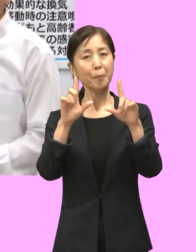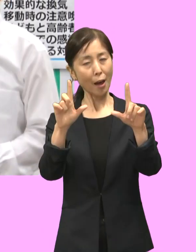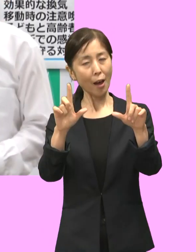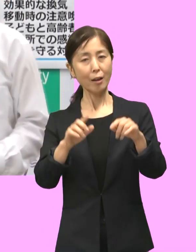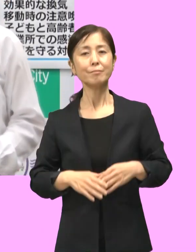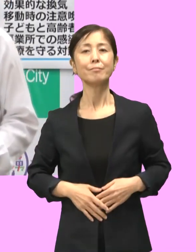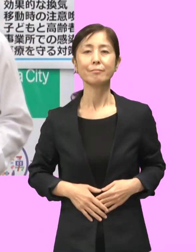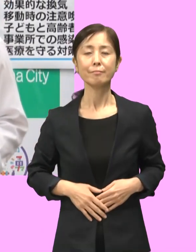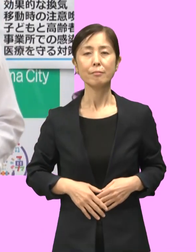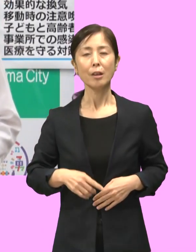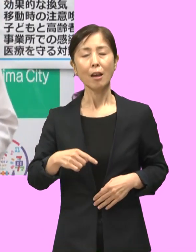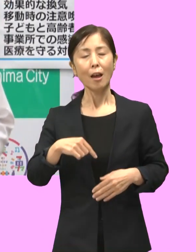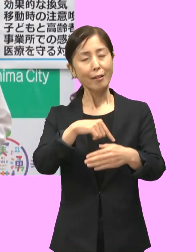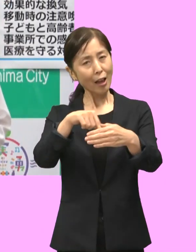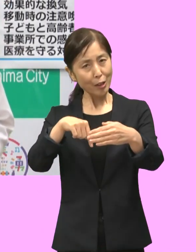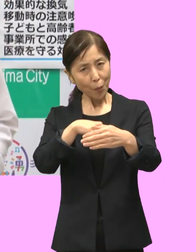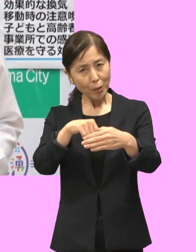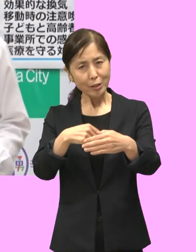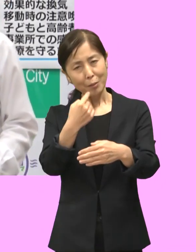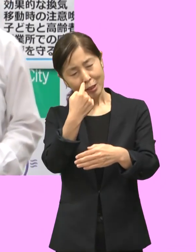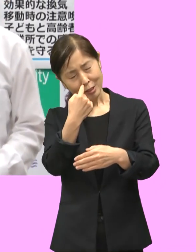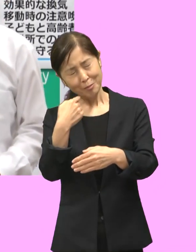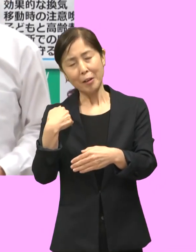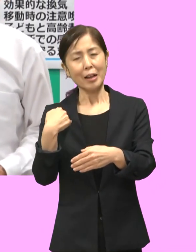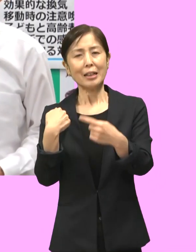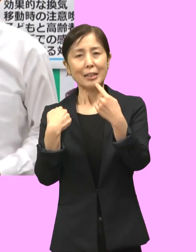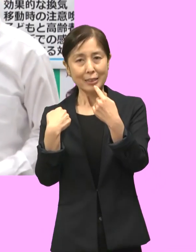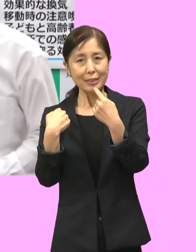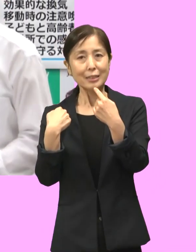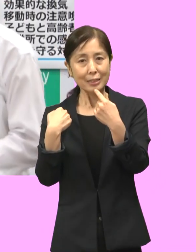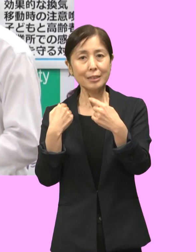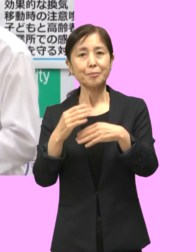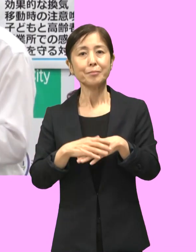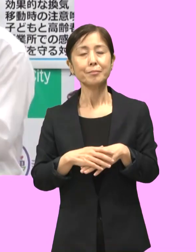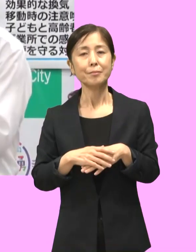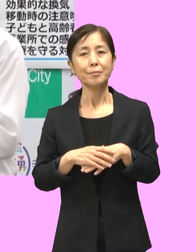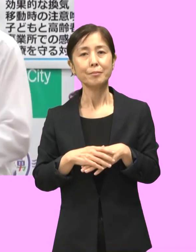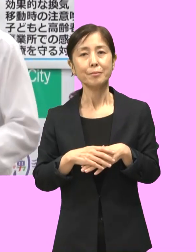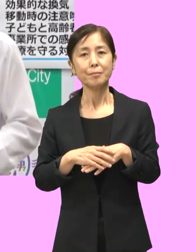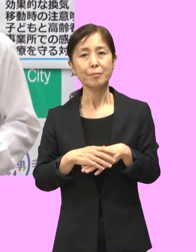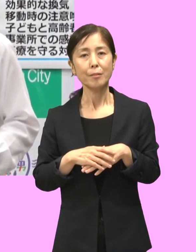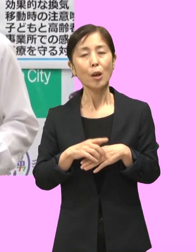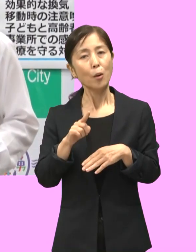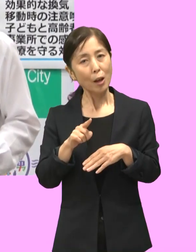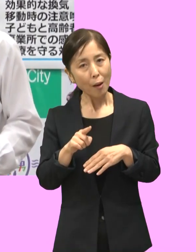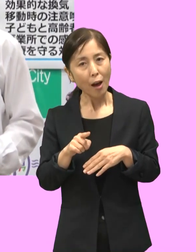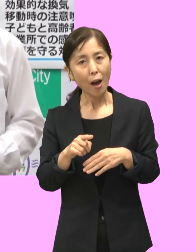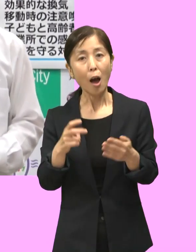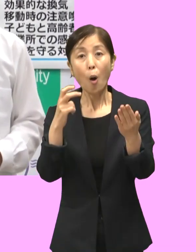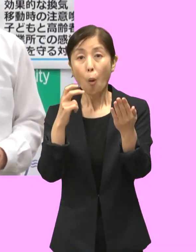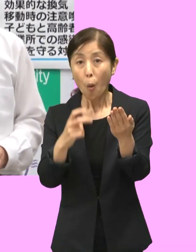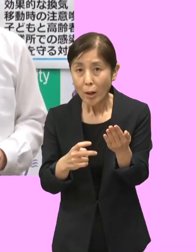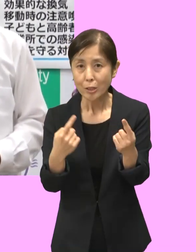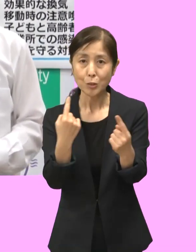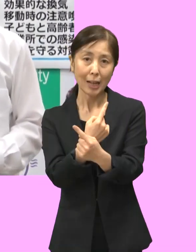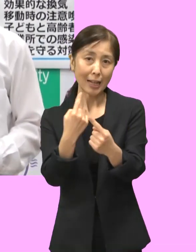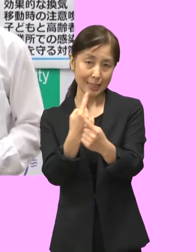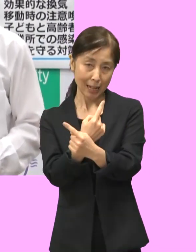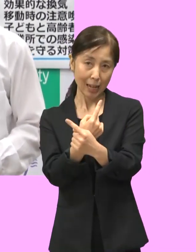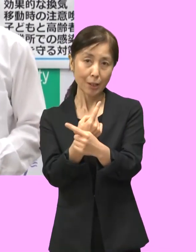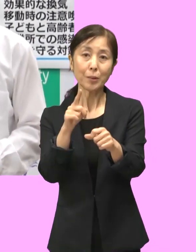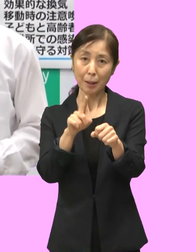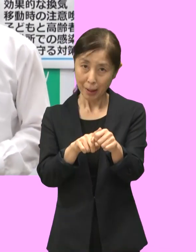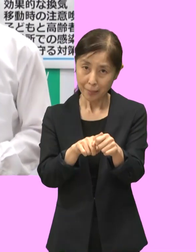ちょっと内容についてはですね、ちょっと私存じ上げないんですけども、まあ、これは基本的に法律改正に伴うもの